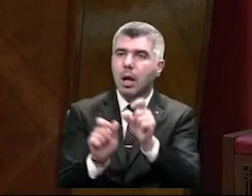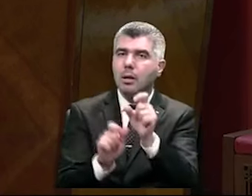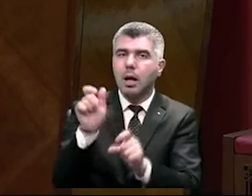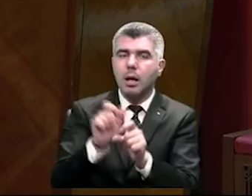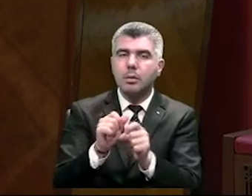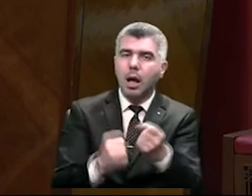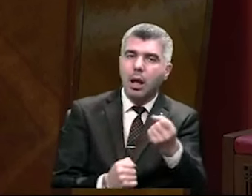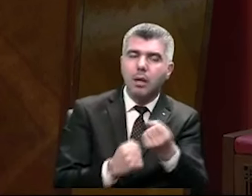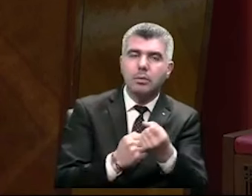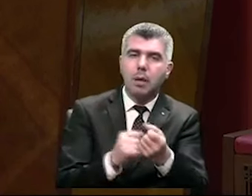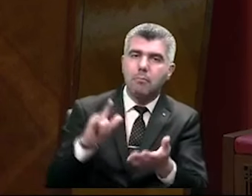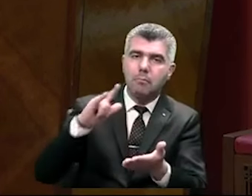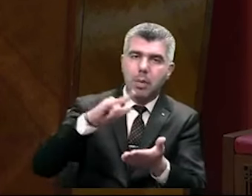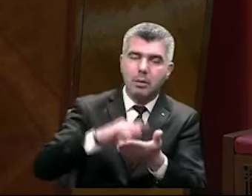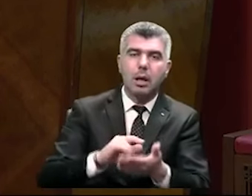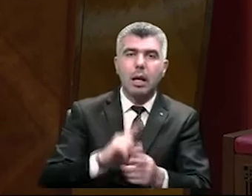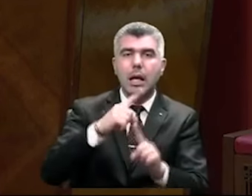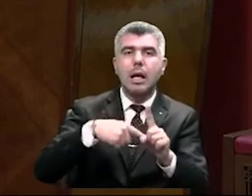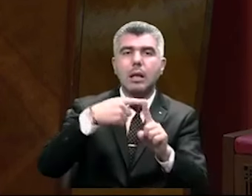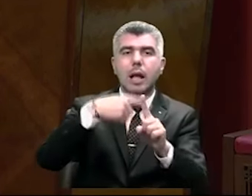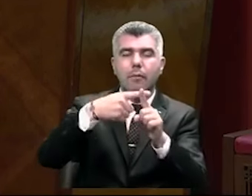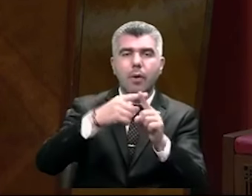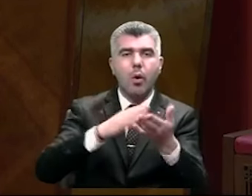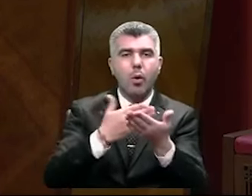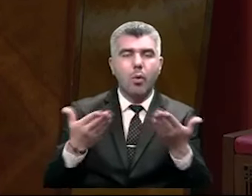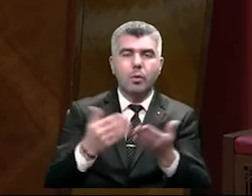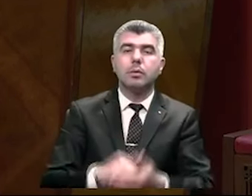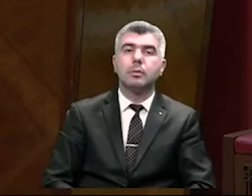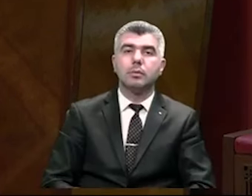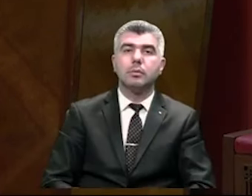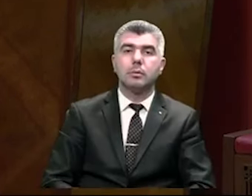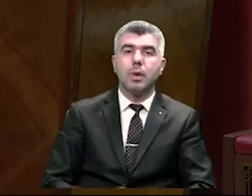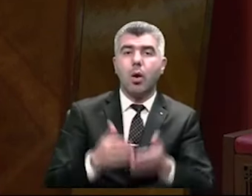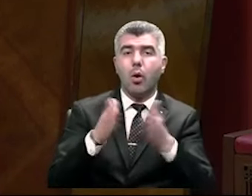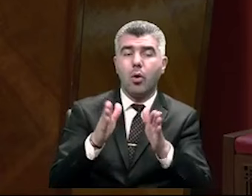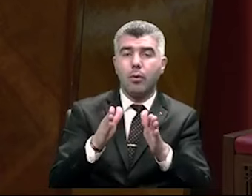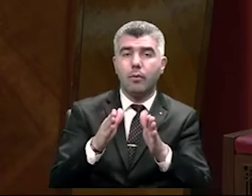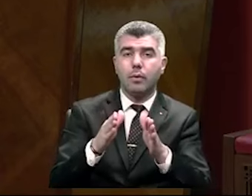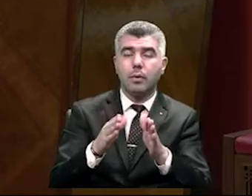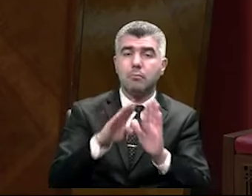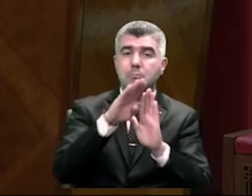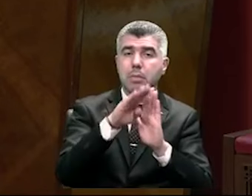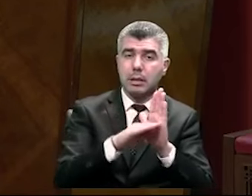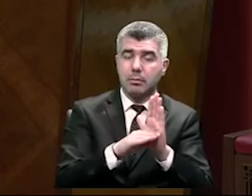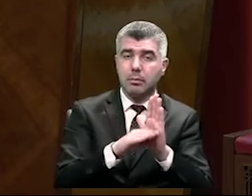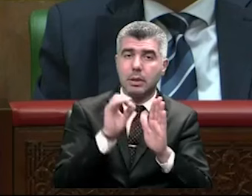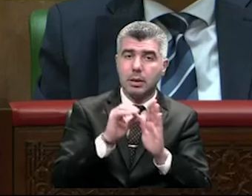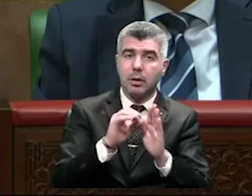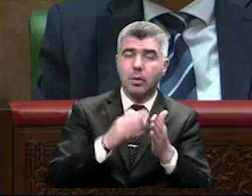داخل المطارات بالاضافه بالطبع الى الانفتاح العالم المجهودات اللي قام بها المكتب